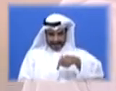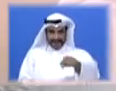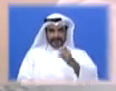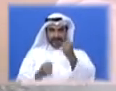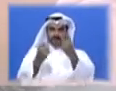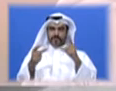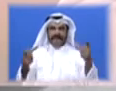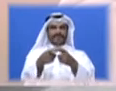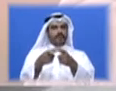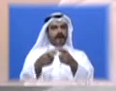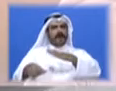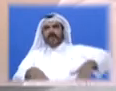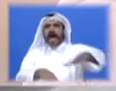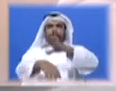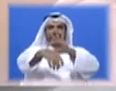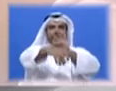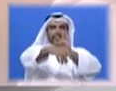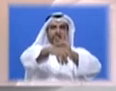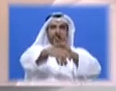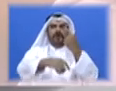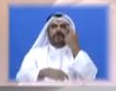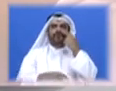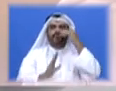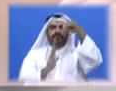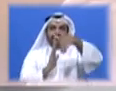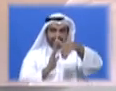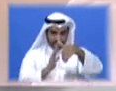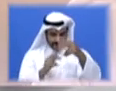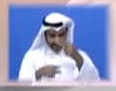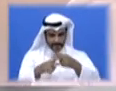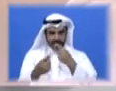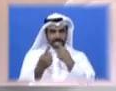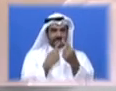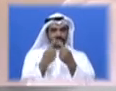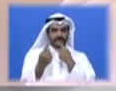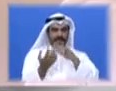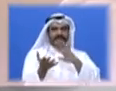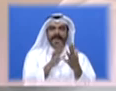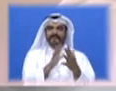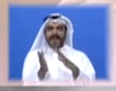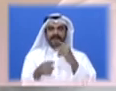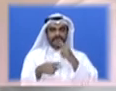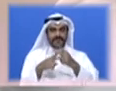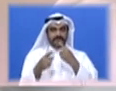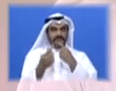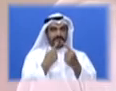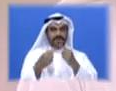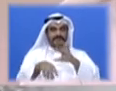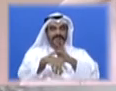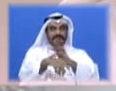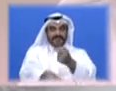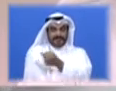جموع الأطباء للوقوف على أهم المشاكل التي تواجههم، وتم إجراء العديد من الأنشطة